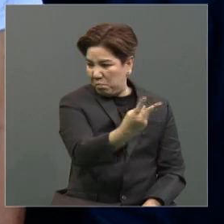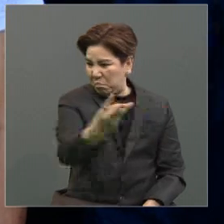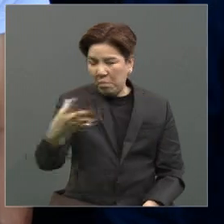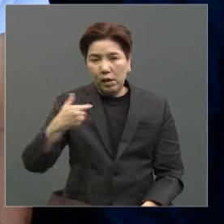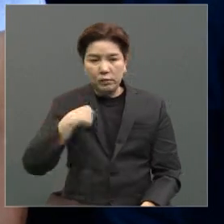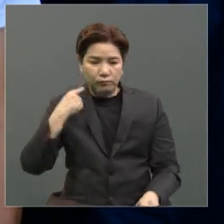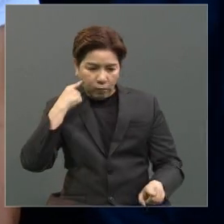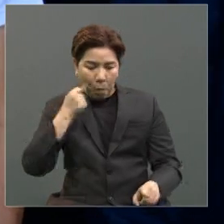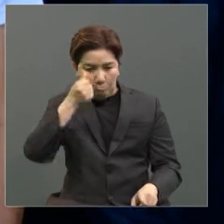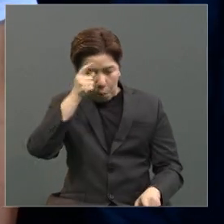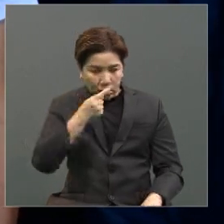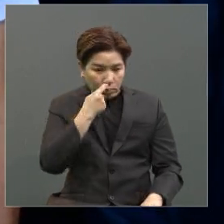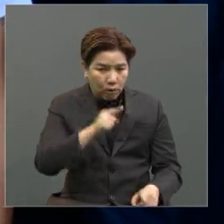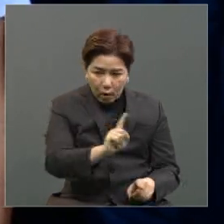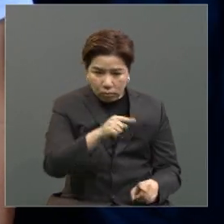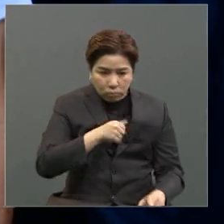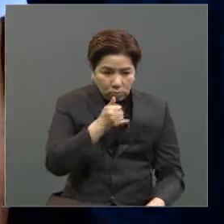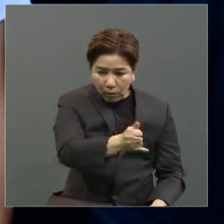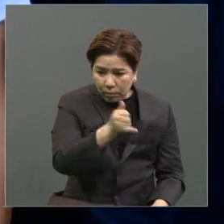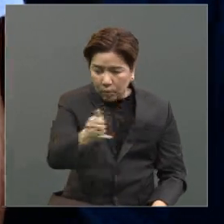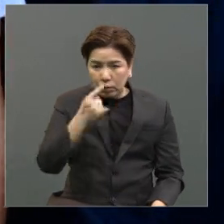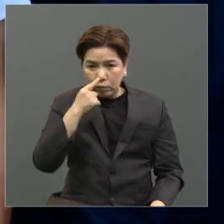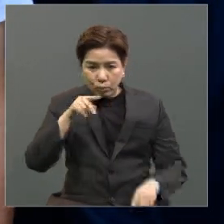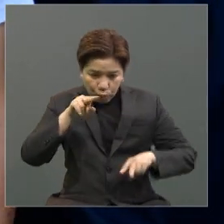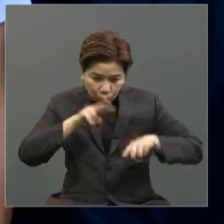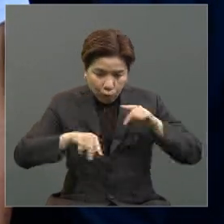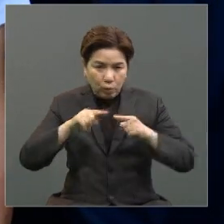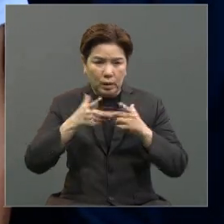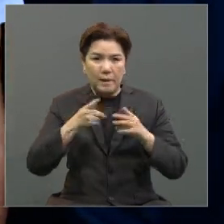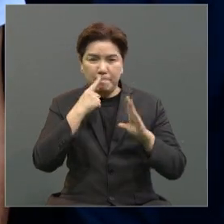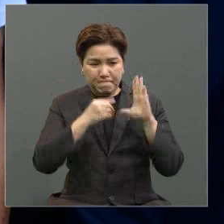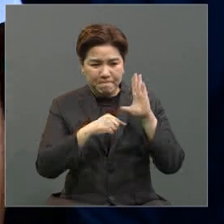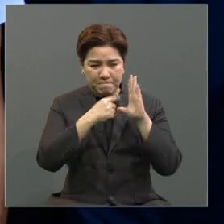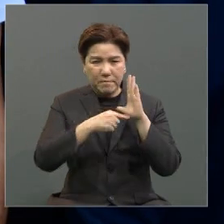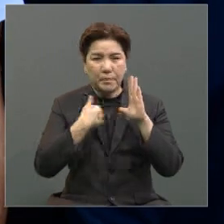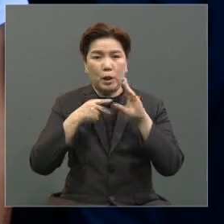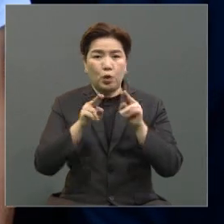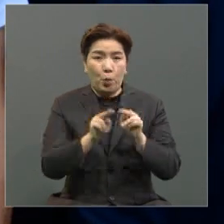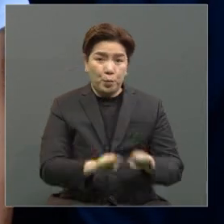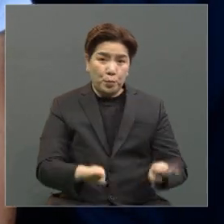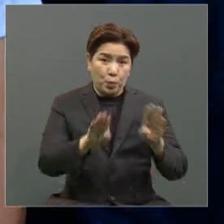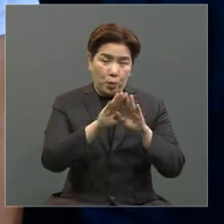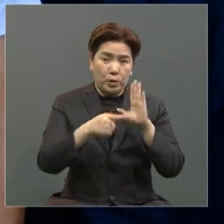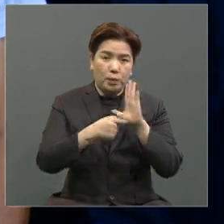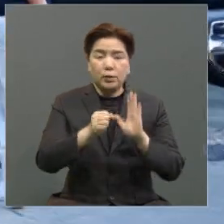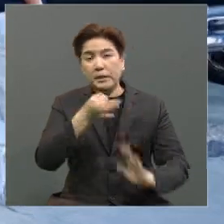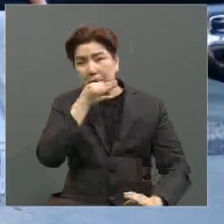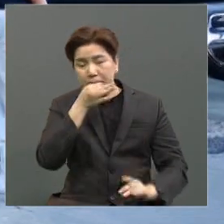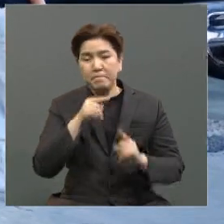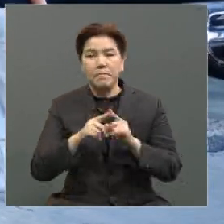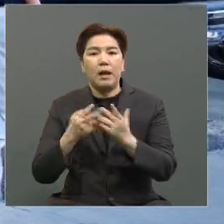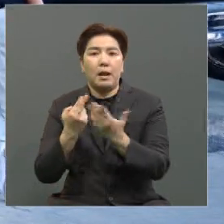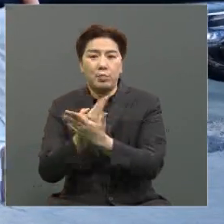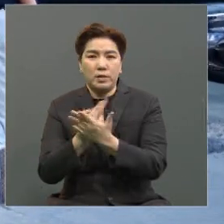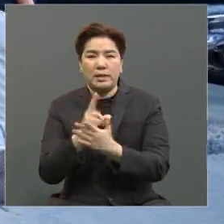ตามสถานการณ์ทีละวันทีละวันเลยนะฮะโดยเฉพาะเขาจะกวดขันในพื้นที่ redzoneก็จะมีจังหวัดนครปฐมสมุทรสาครแล้วก็จังหวัด